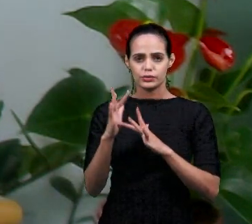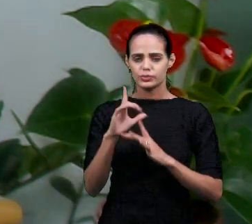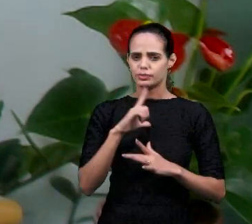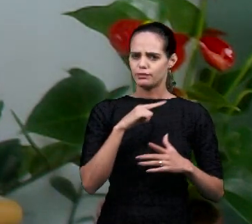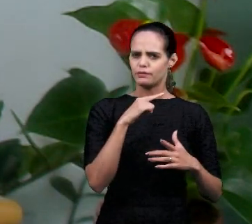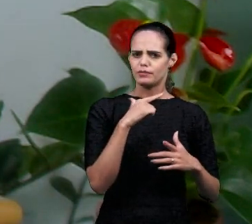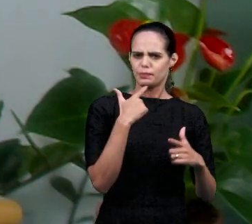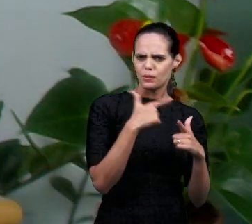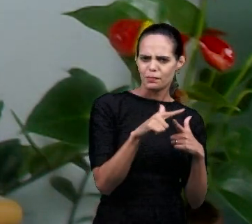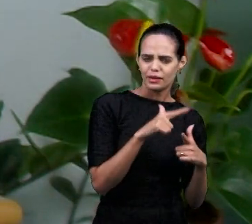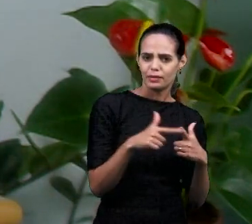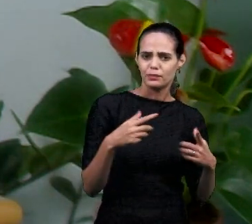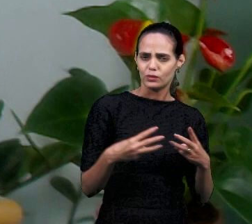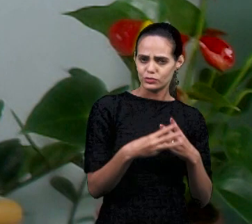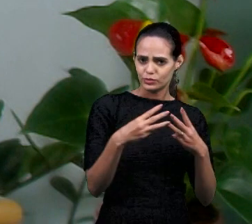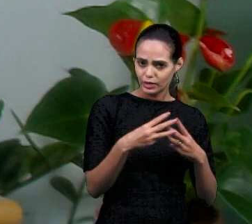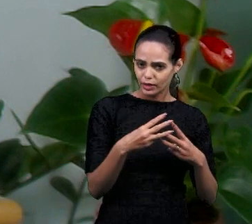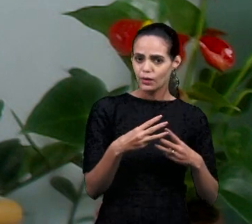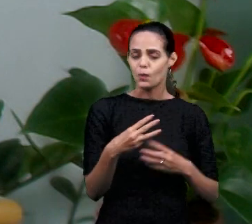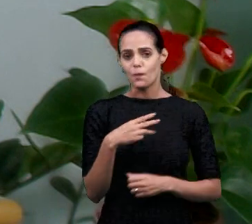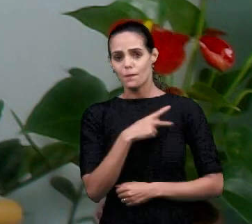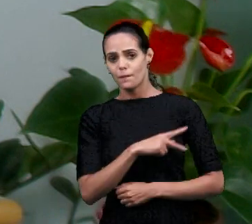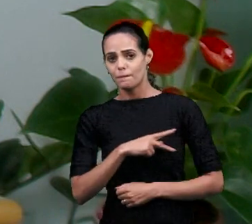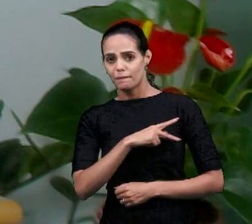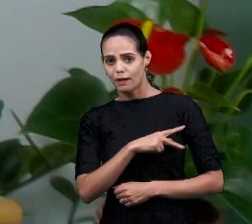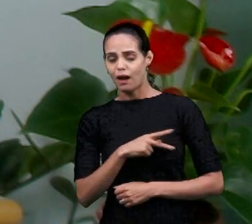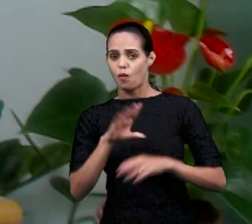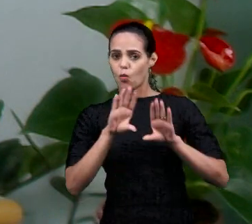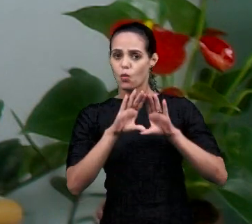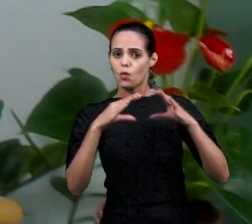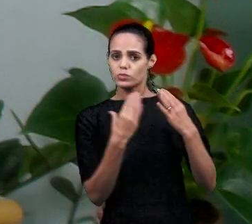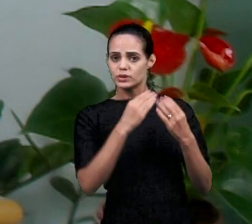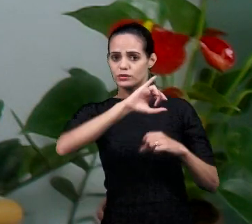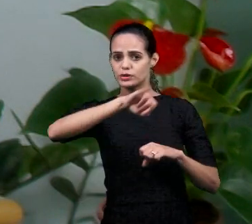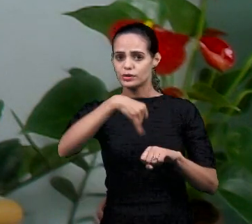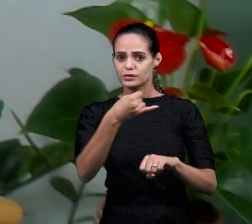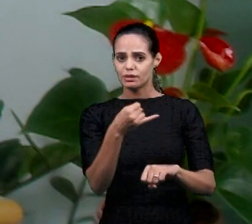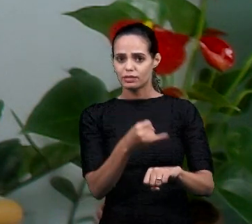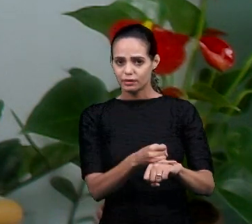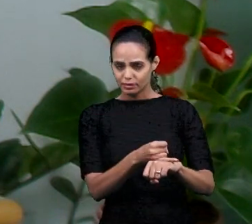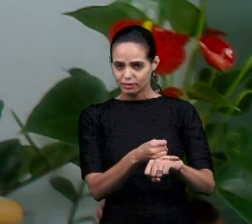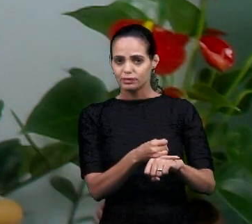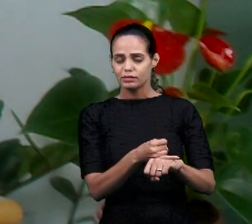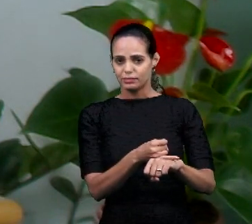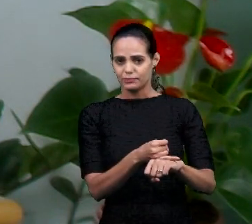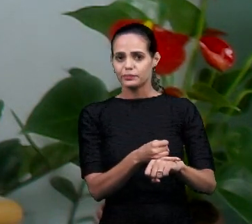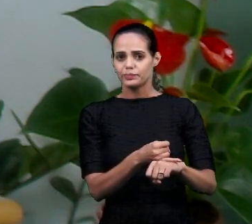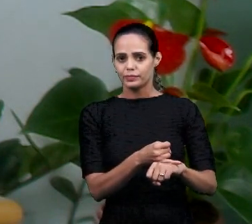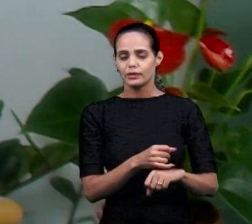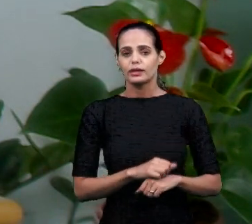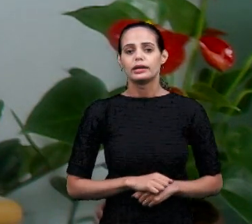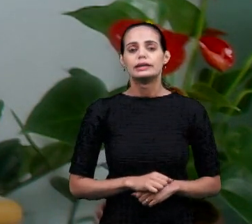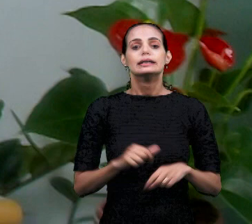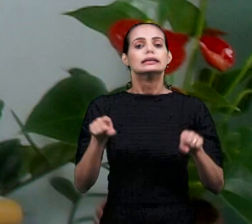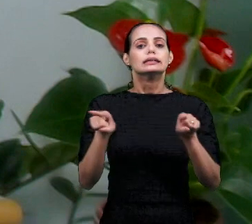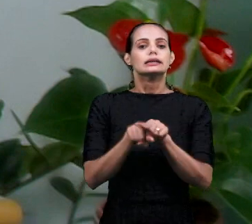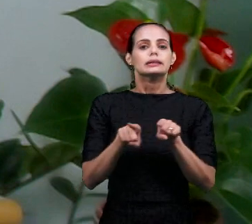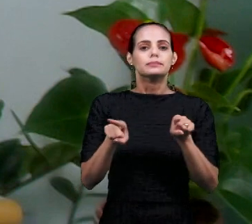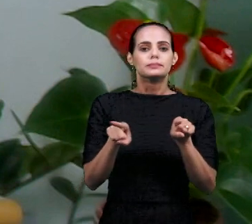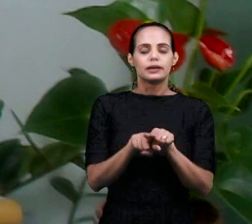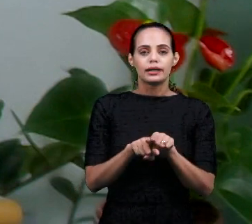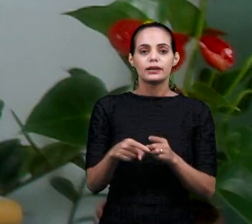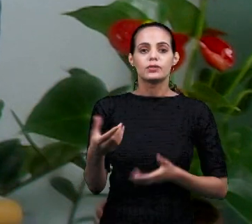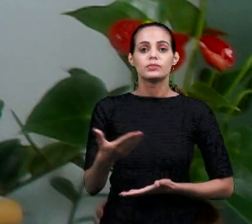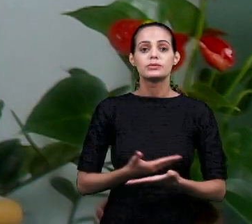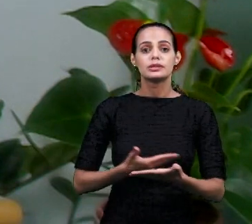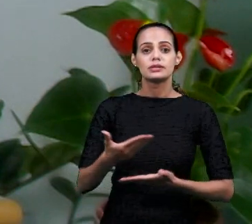de la bataille que Paul a fait face, pas seulement au concile de Jérusalem, mais aussi quand les chrétiens se sont convertis à